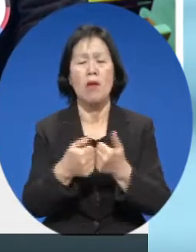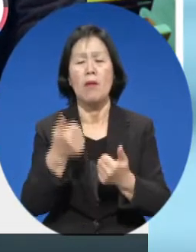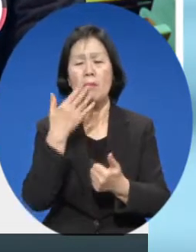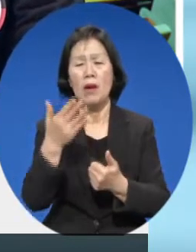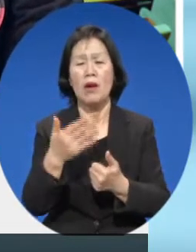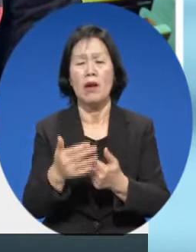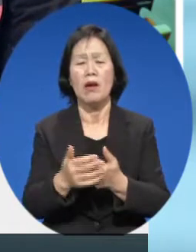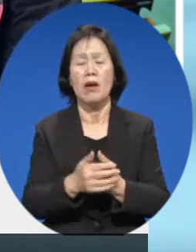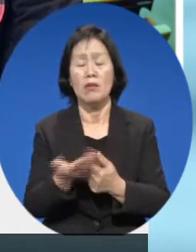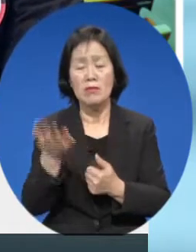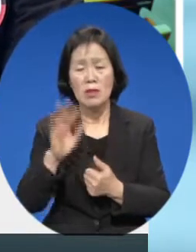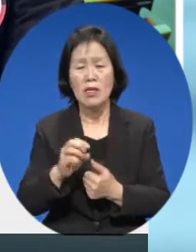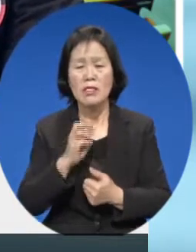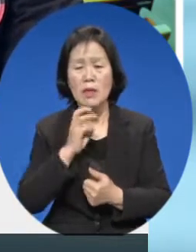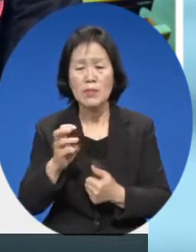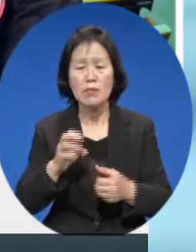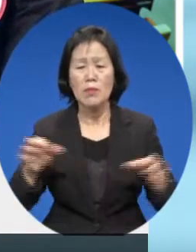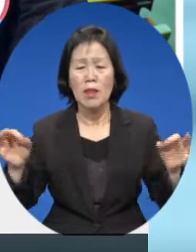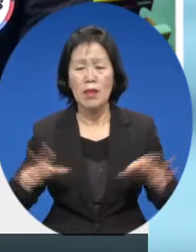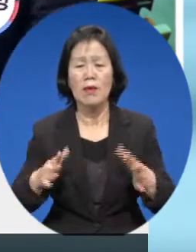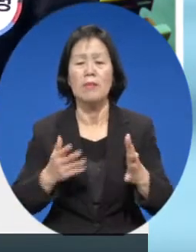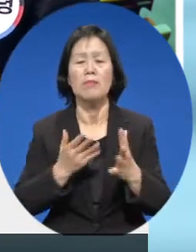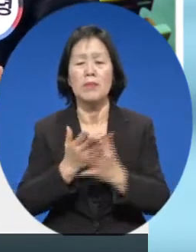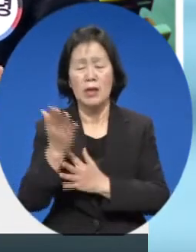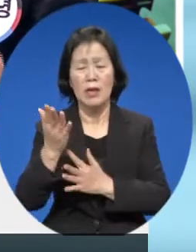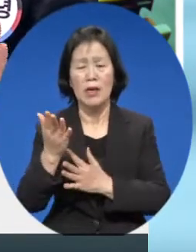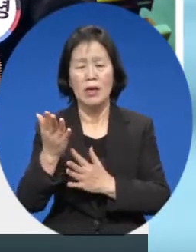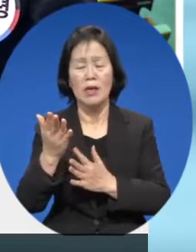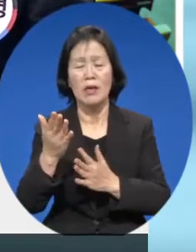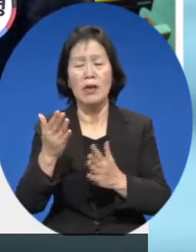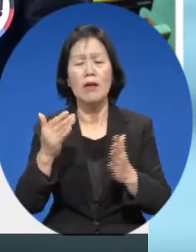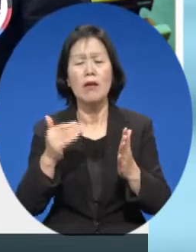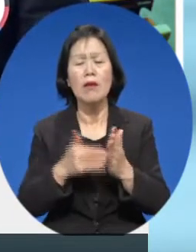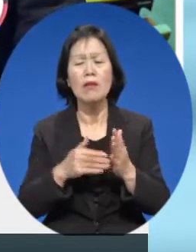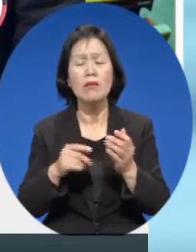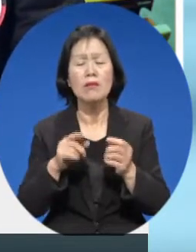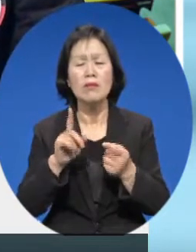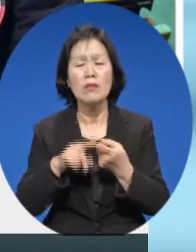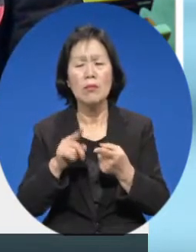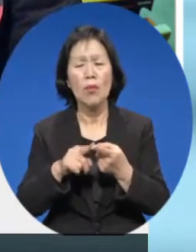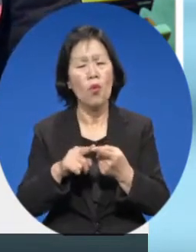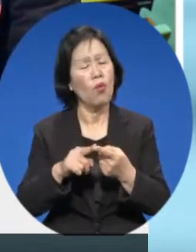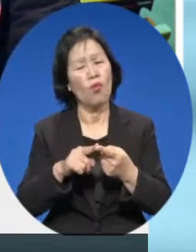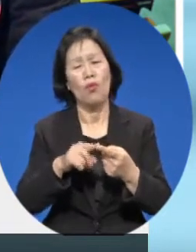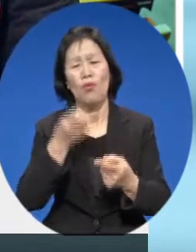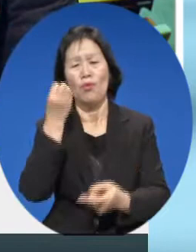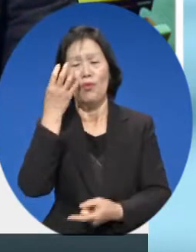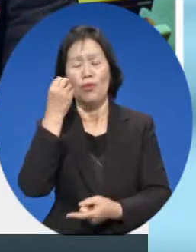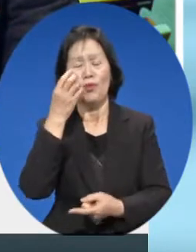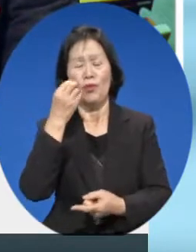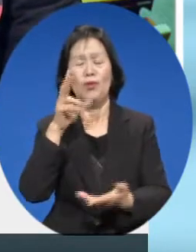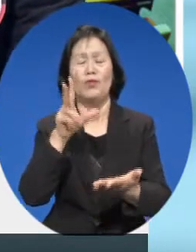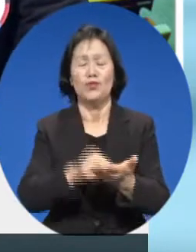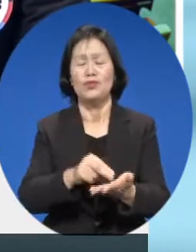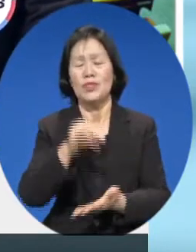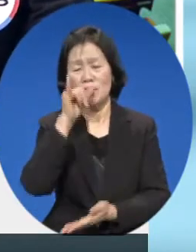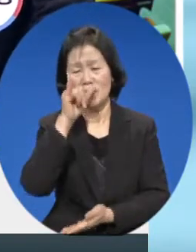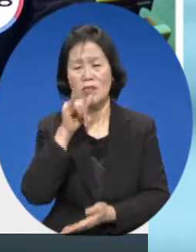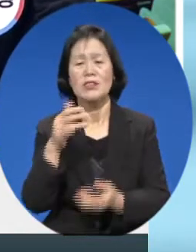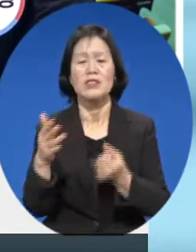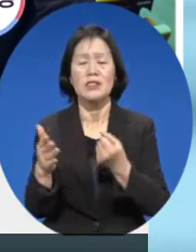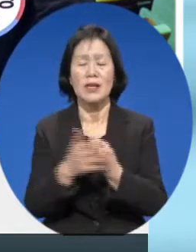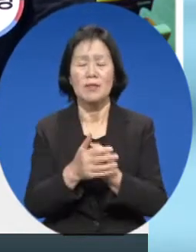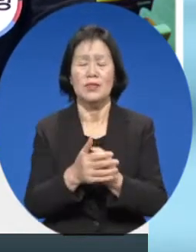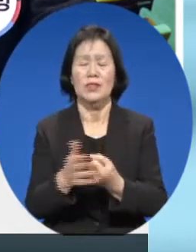30분만에 이것을 통과 시켰다고 한다 한다는 것은 뭔가 비정상적인 어떤 절차가 아닌가는 그런 문제가 있는 것이죠 더불어서